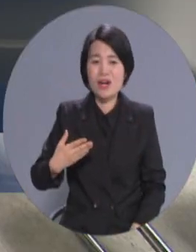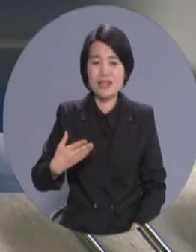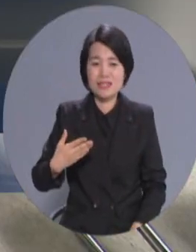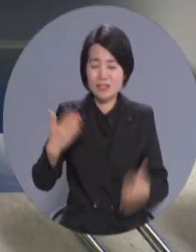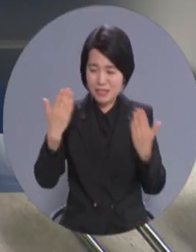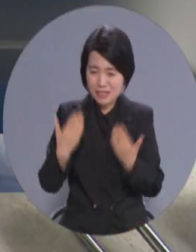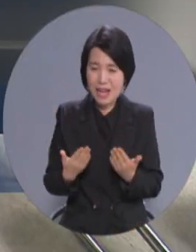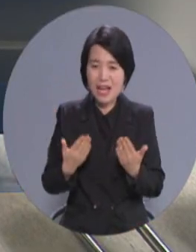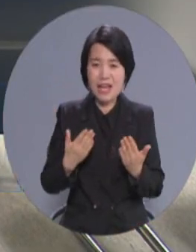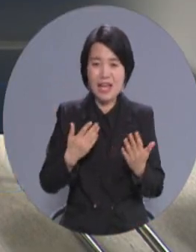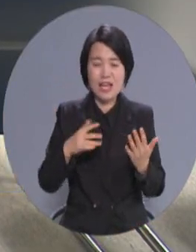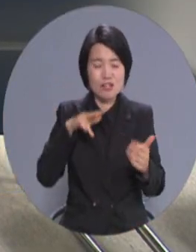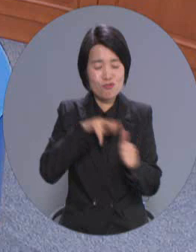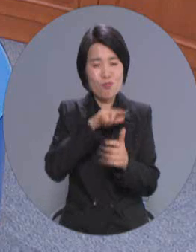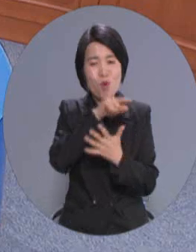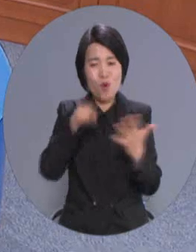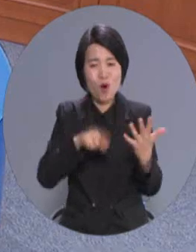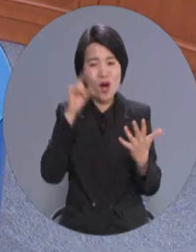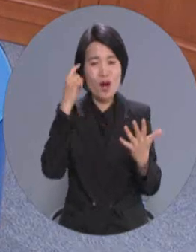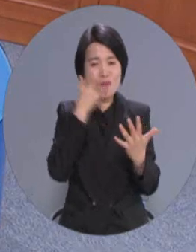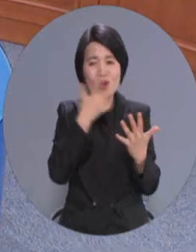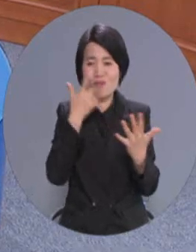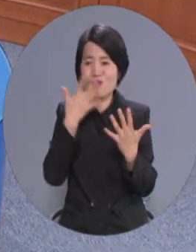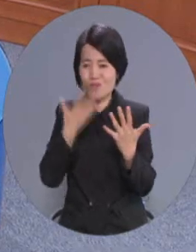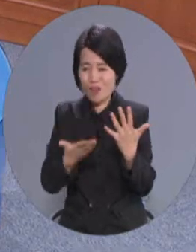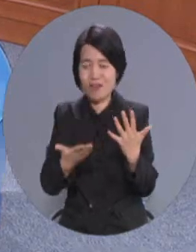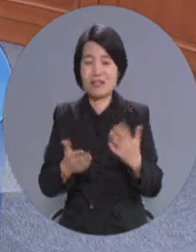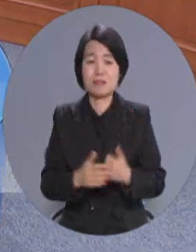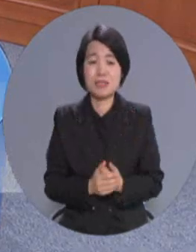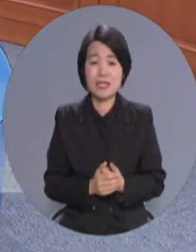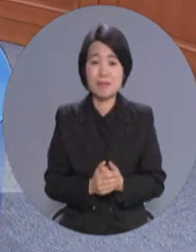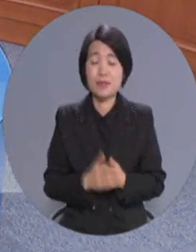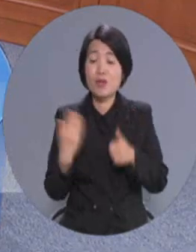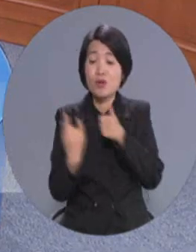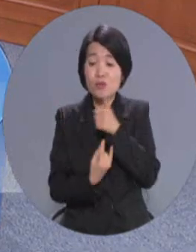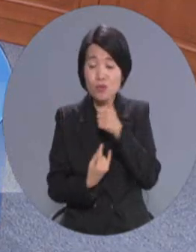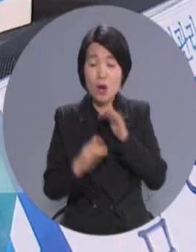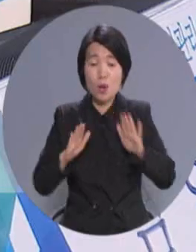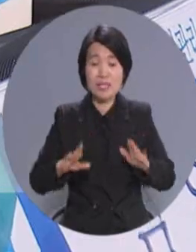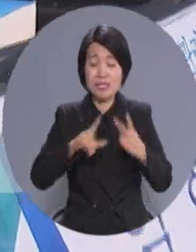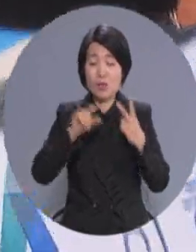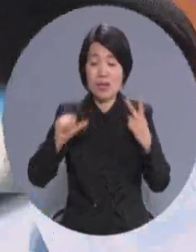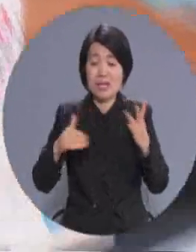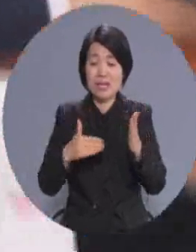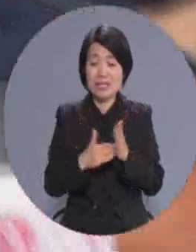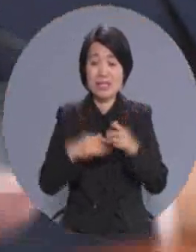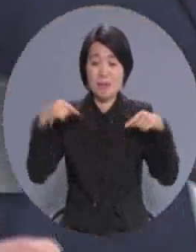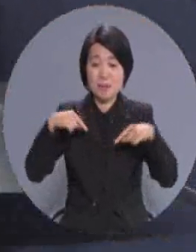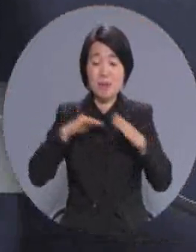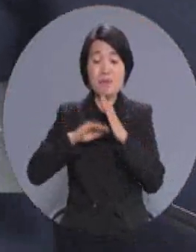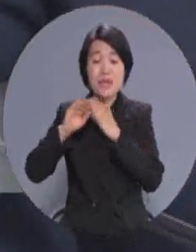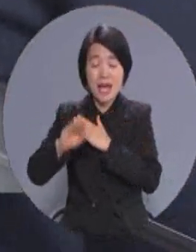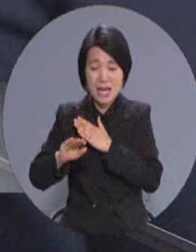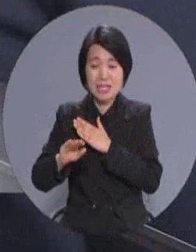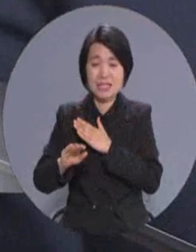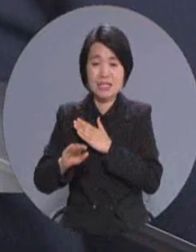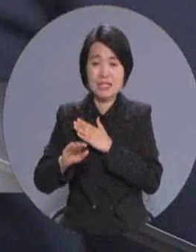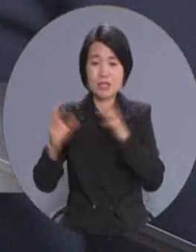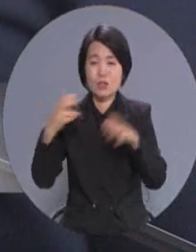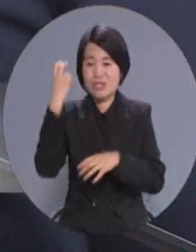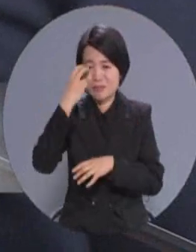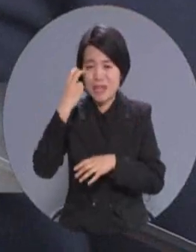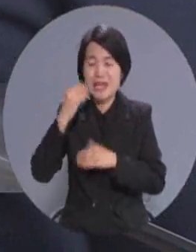저신님께 여쭤보고 민주당 공천관리위원회는 오 5일까지 면접을 진행한 뒤 곧바로 종합